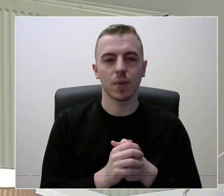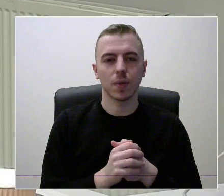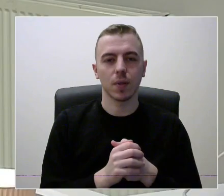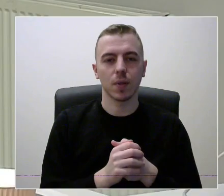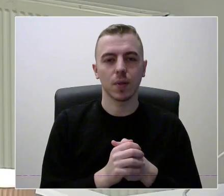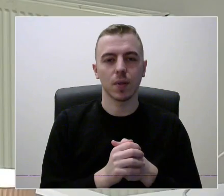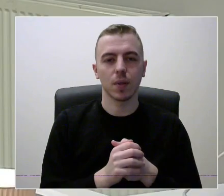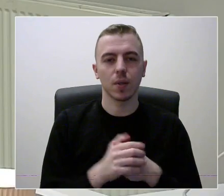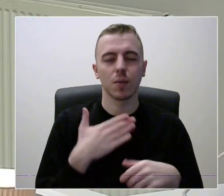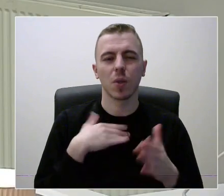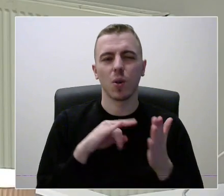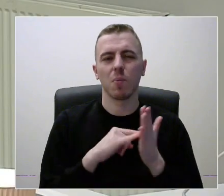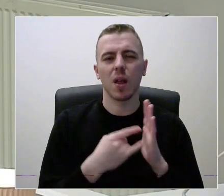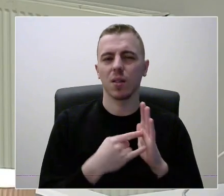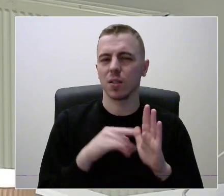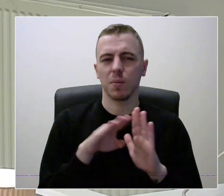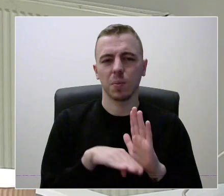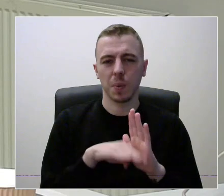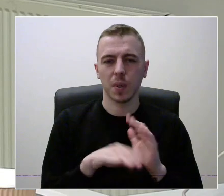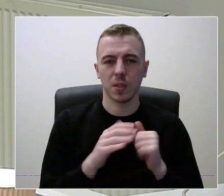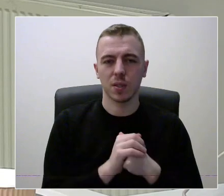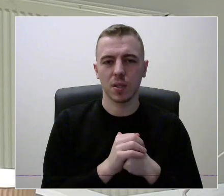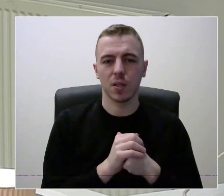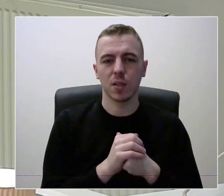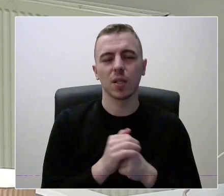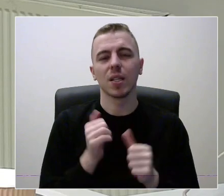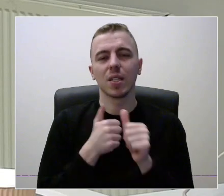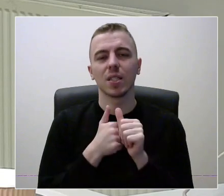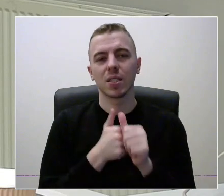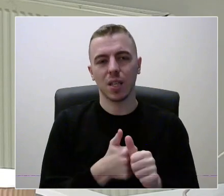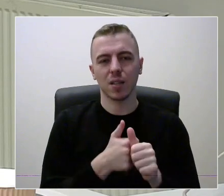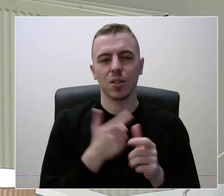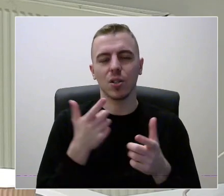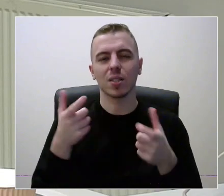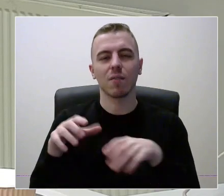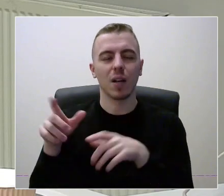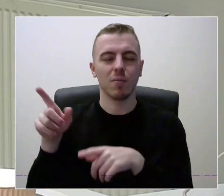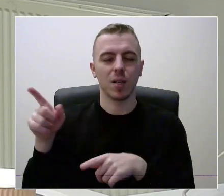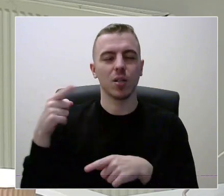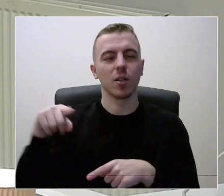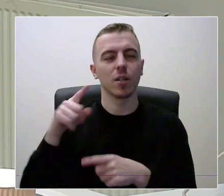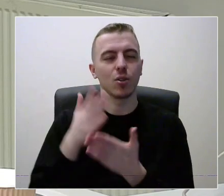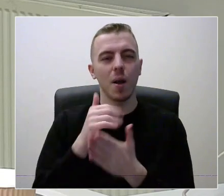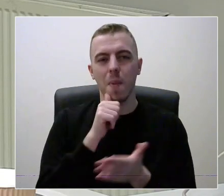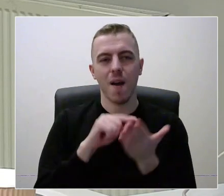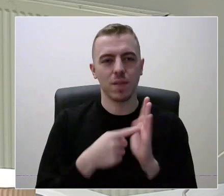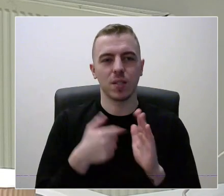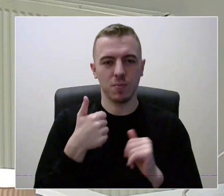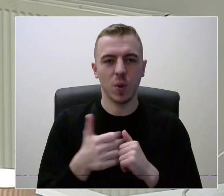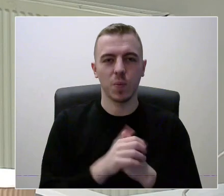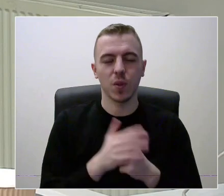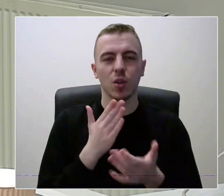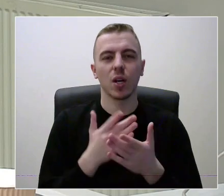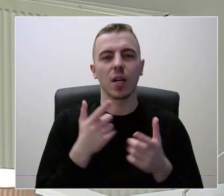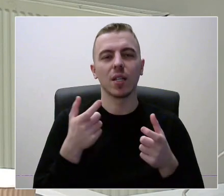Mano planas yra labai paprastas. Sekti kai kurių savivaldybių pavyzdžių, kai kurios savivaldybės tą skiriamą